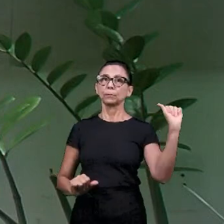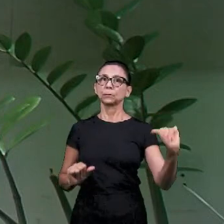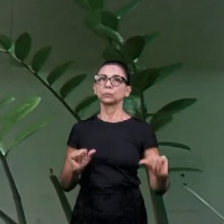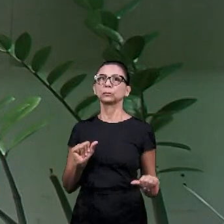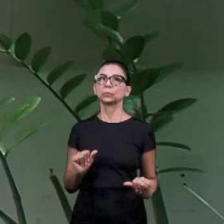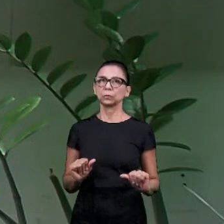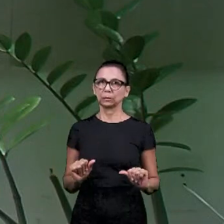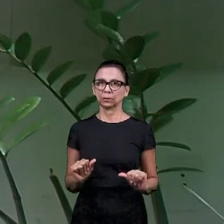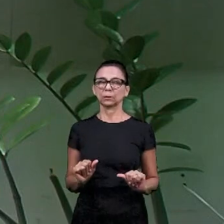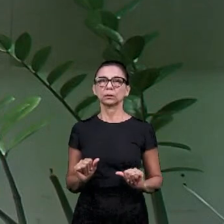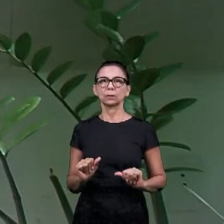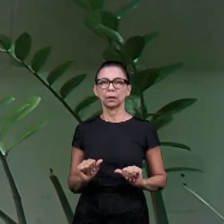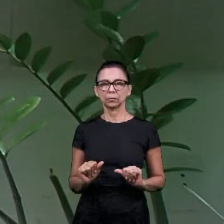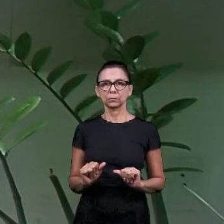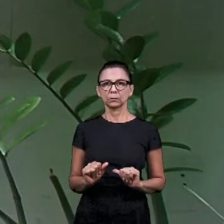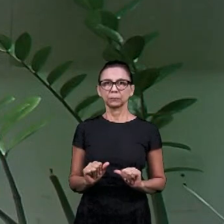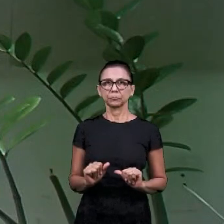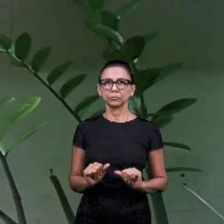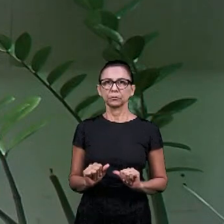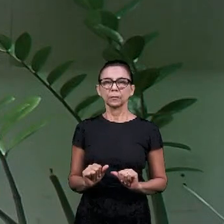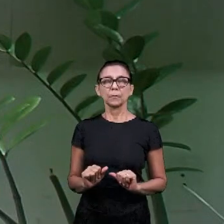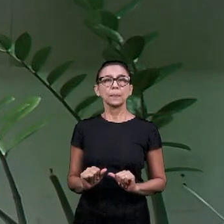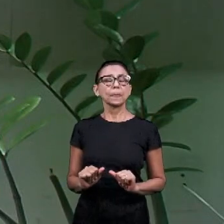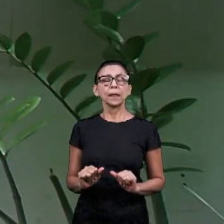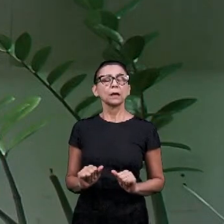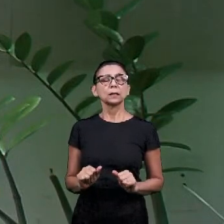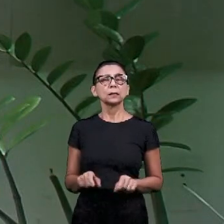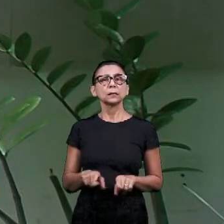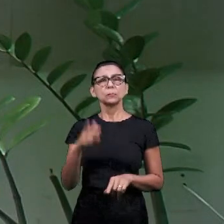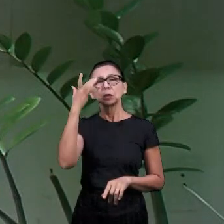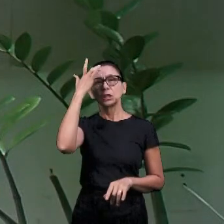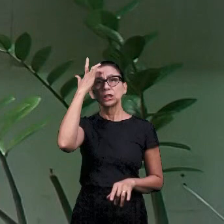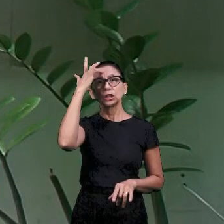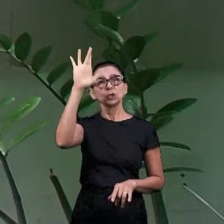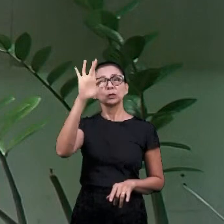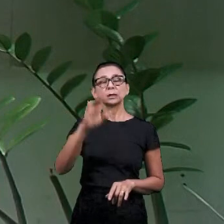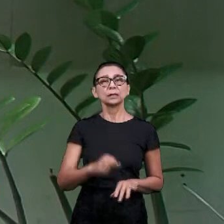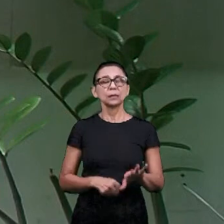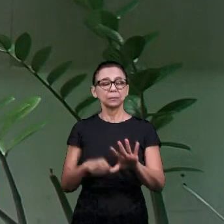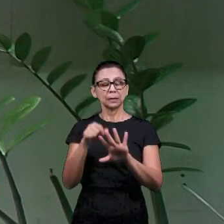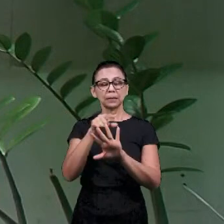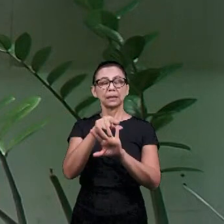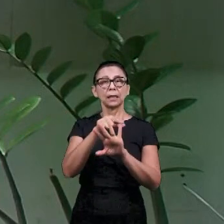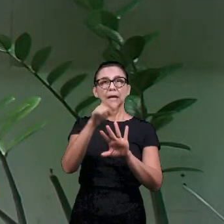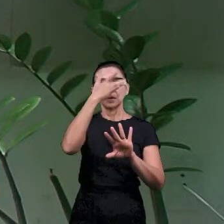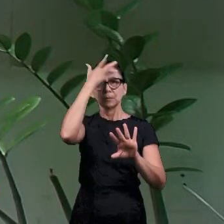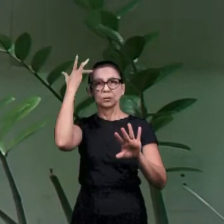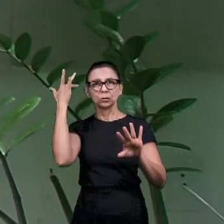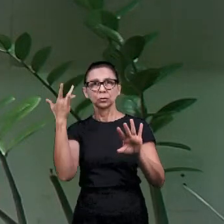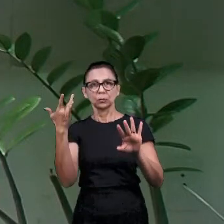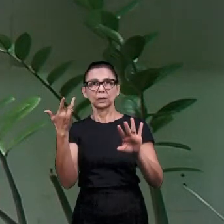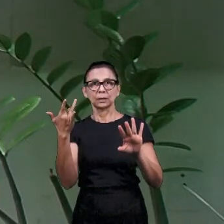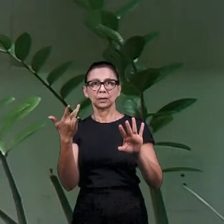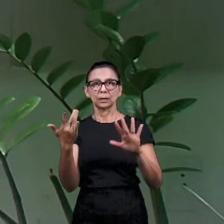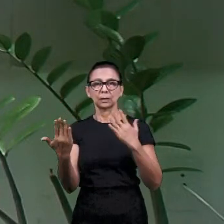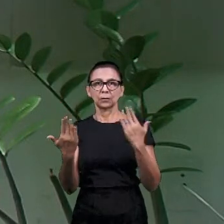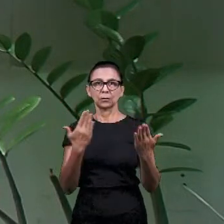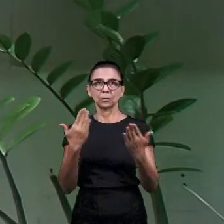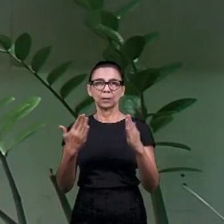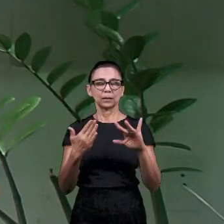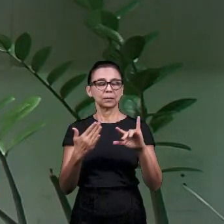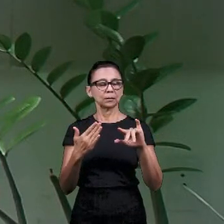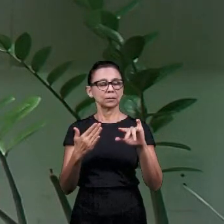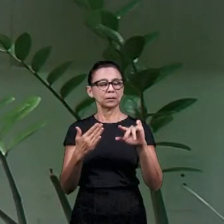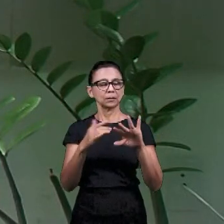apostolique. Donc, il ne sait pas qu'il est le plus petit. Il est plus petit. C'est le